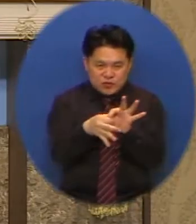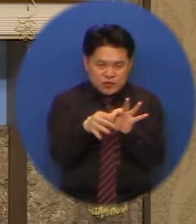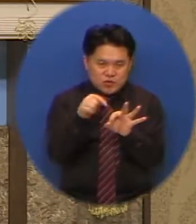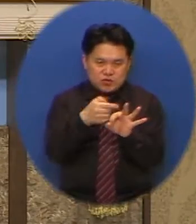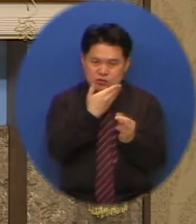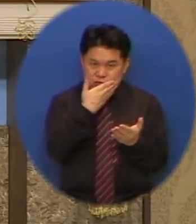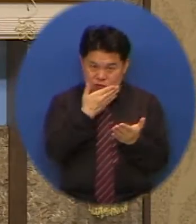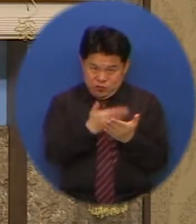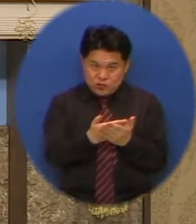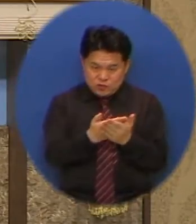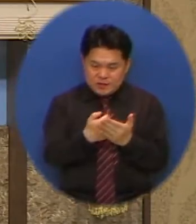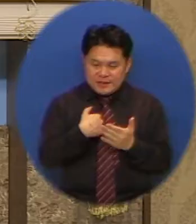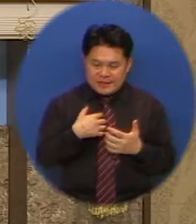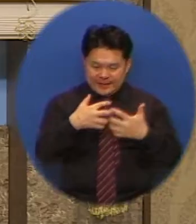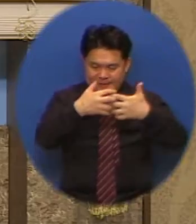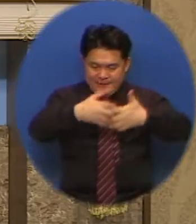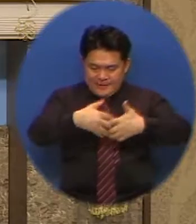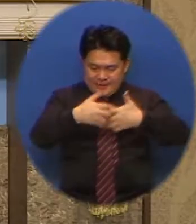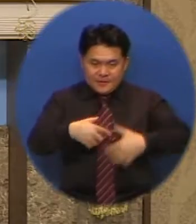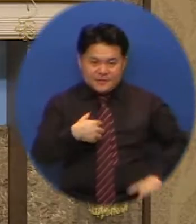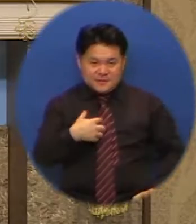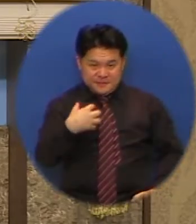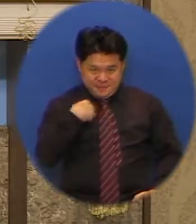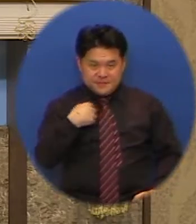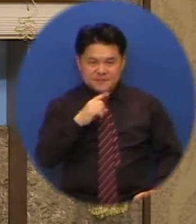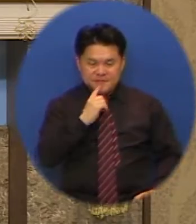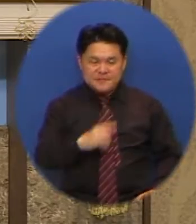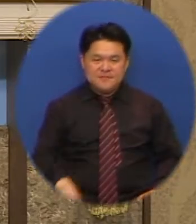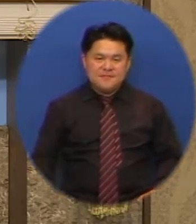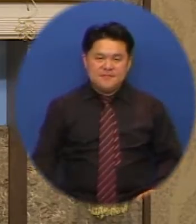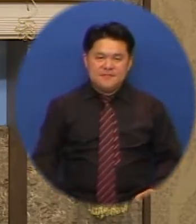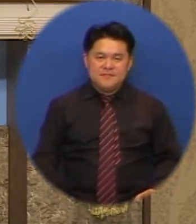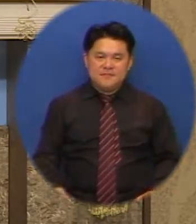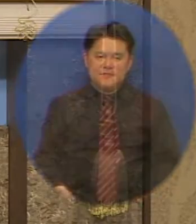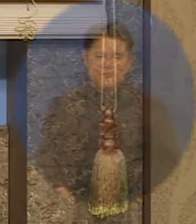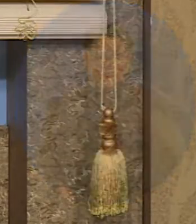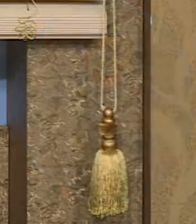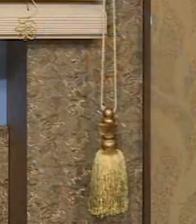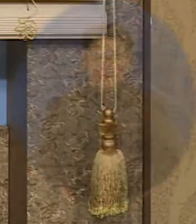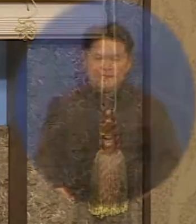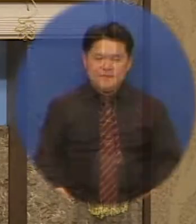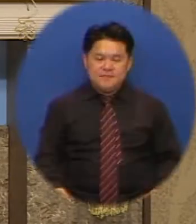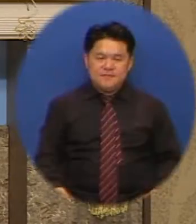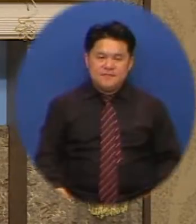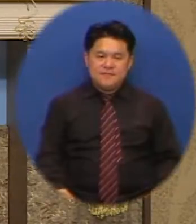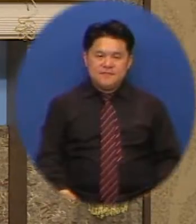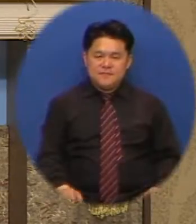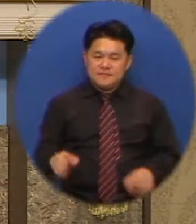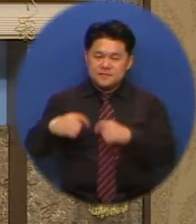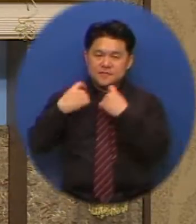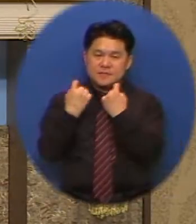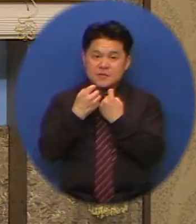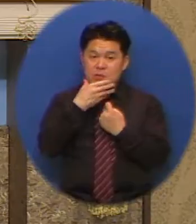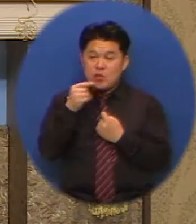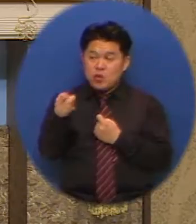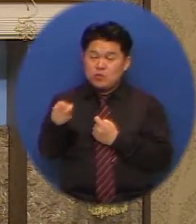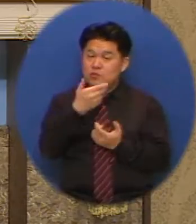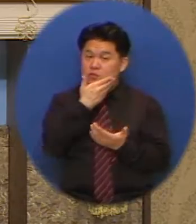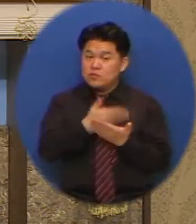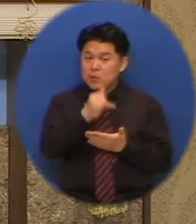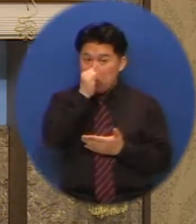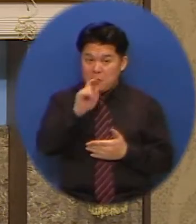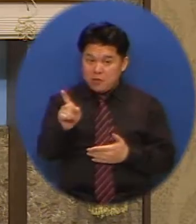중요한 톱니바퀴 연결이라고 예. 예. 생각을 하고 있고요. 또 하나는 이제 민간 복지에서 중요한 게